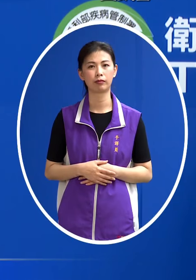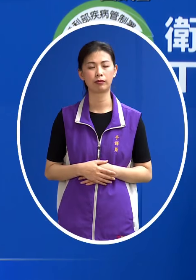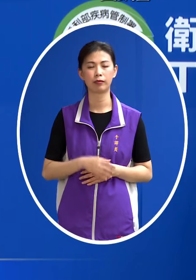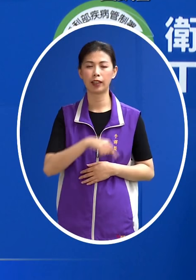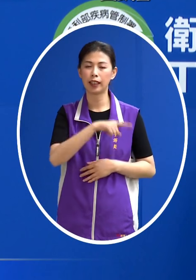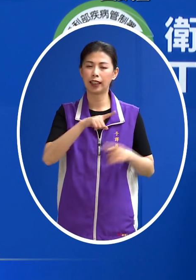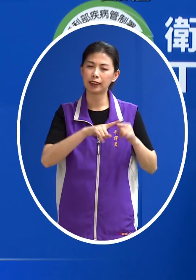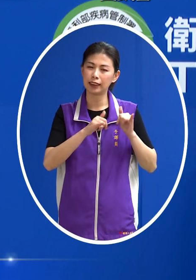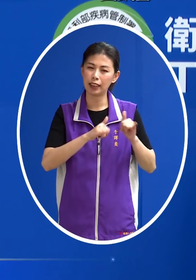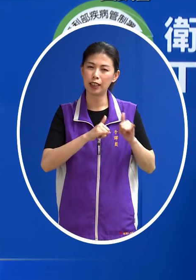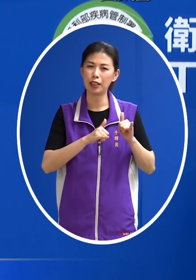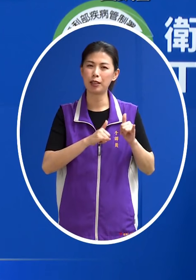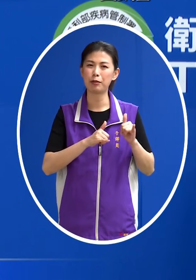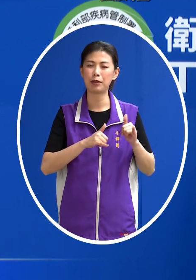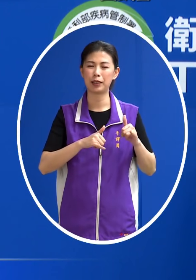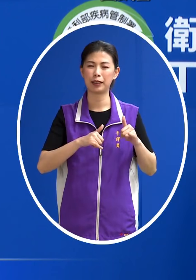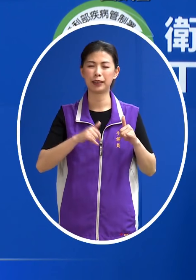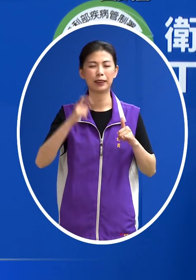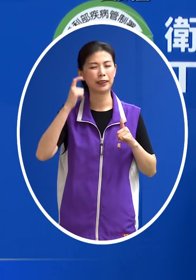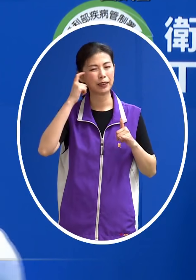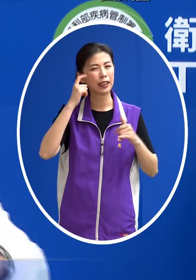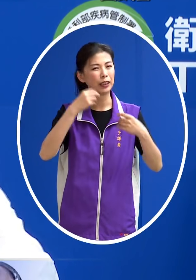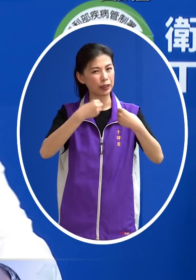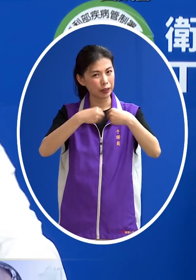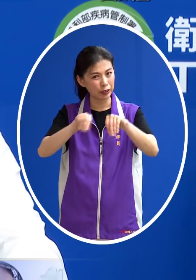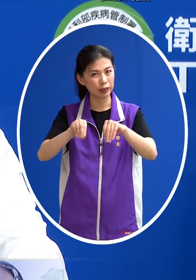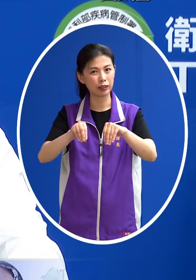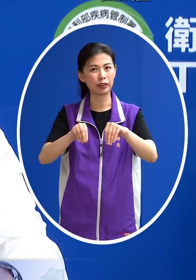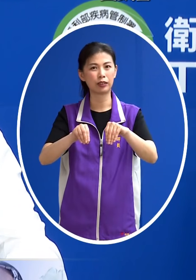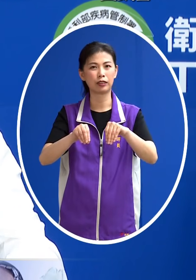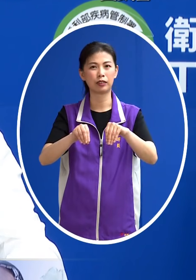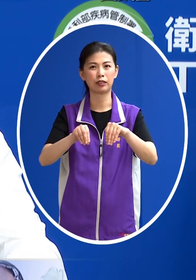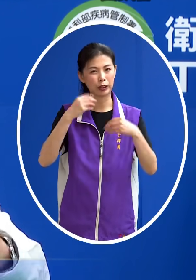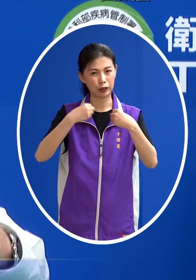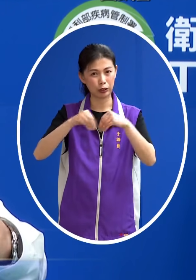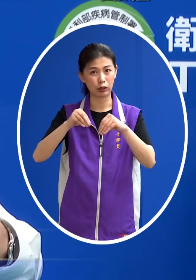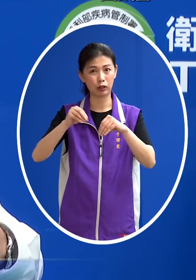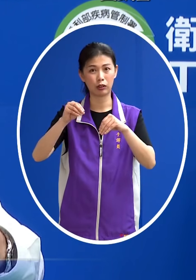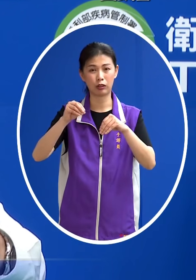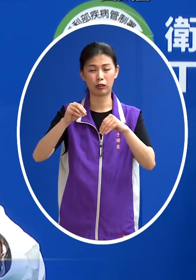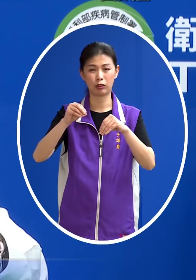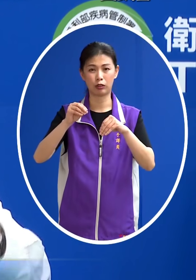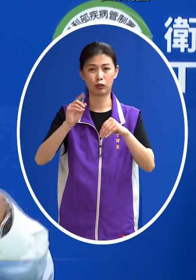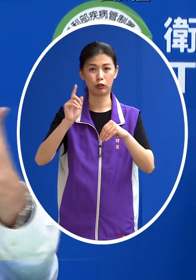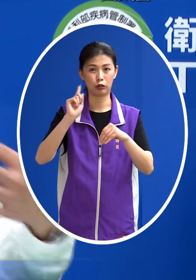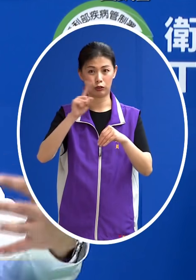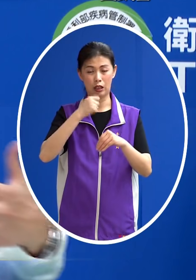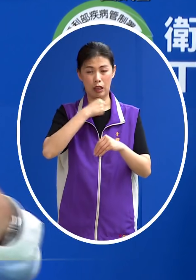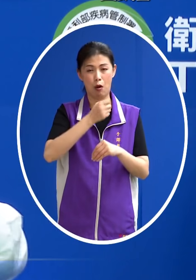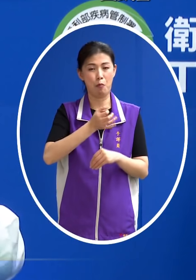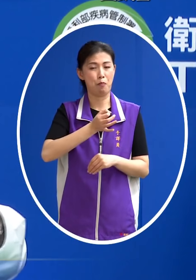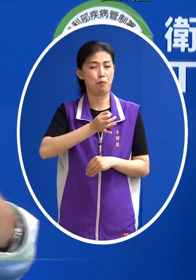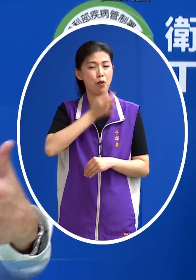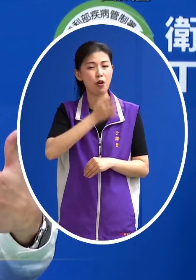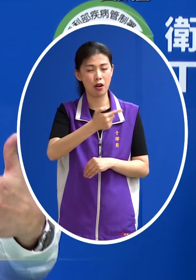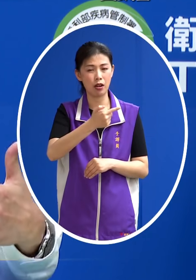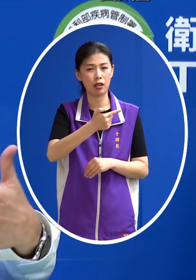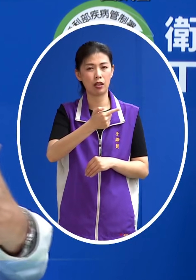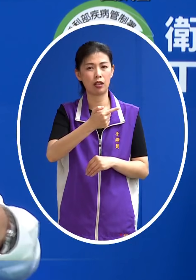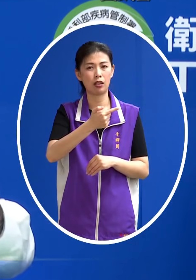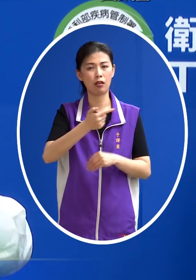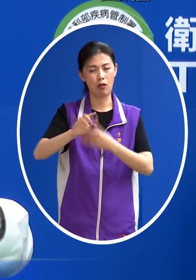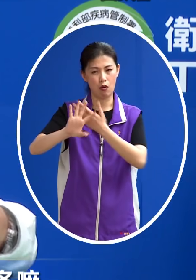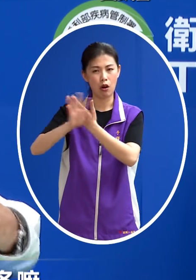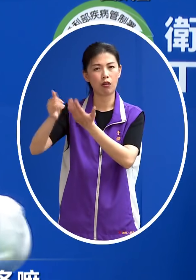意了哈，如果要超过这心意，那必然就要超过14天9片了。所谓国内供应的更足，我们才有这样的一